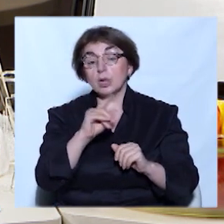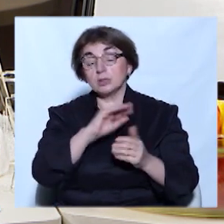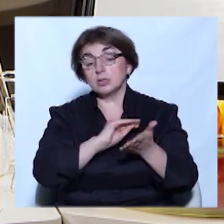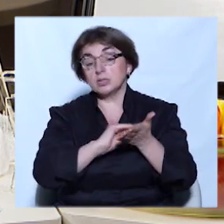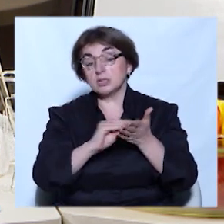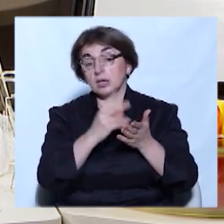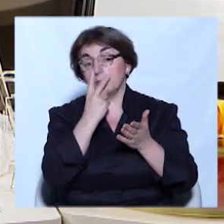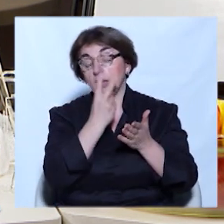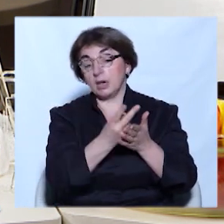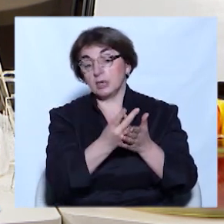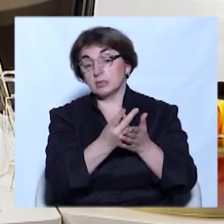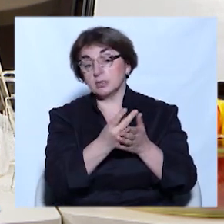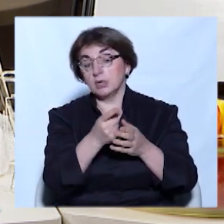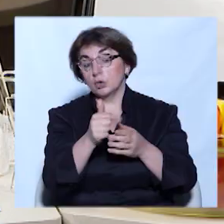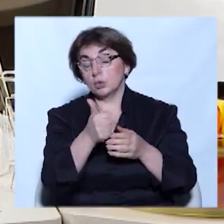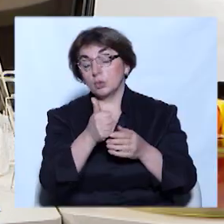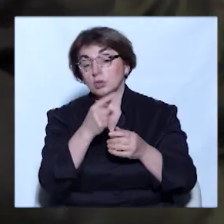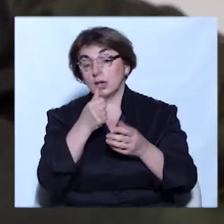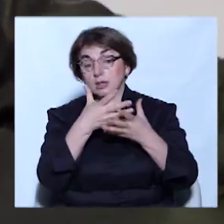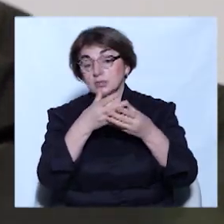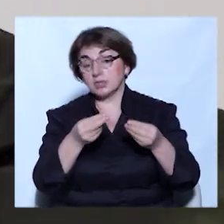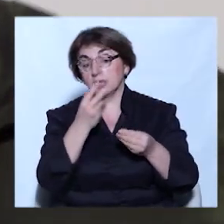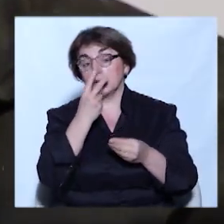ჭიანჭველმჟავა აი ასეთი ხსნარია.